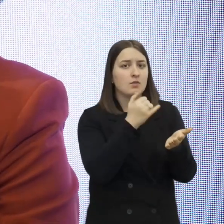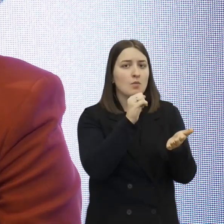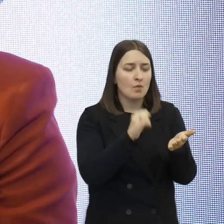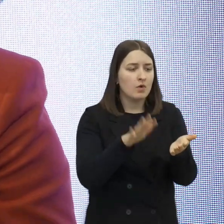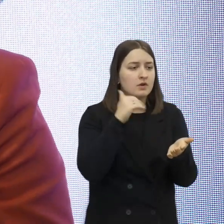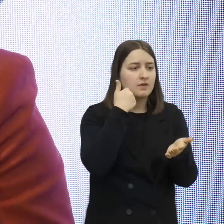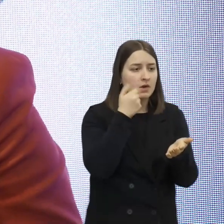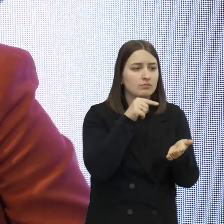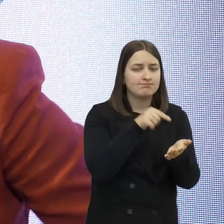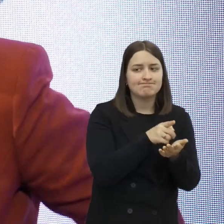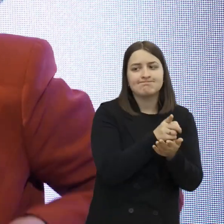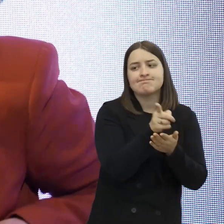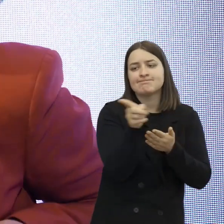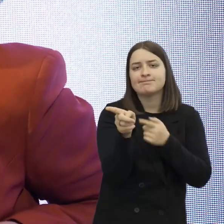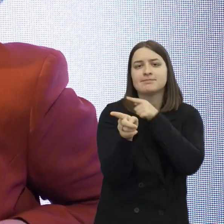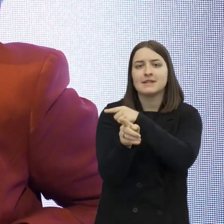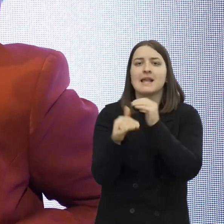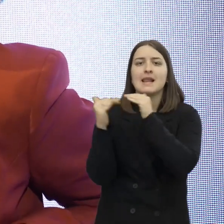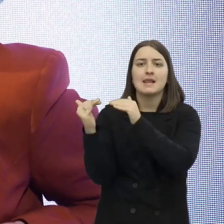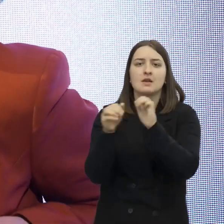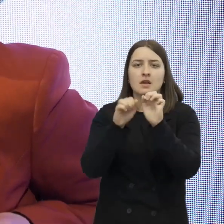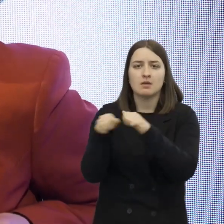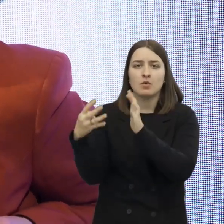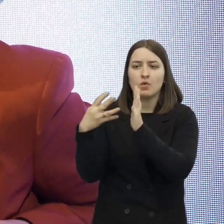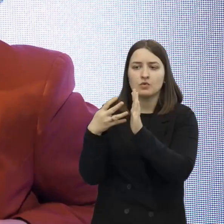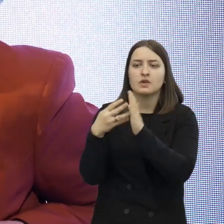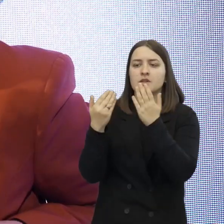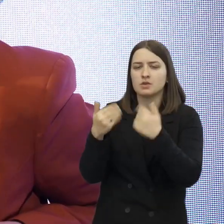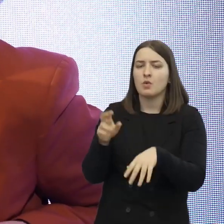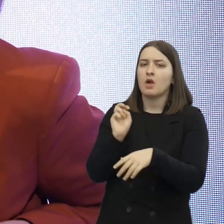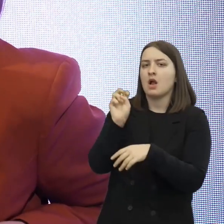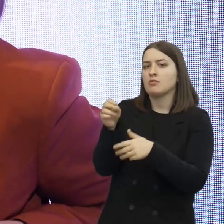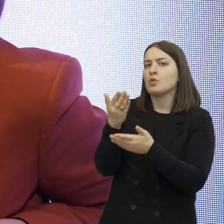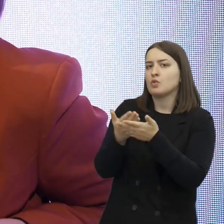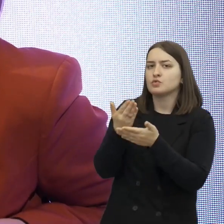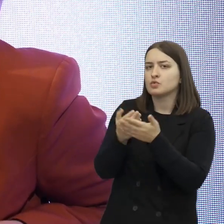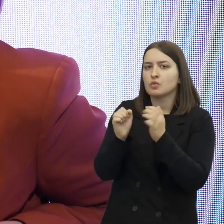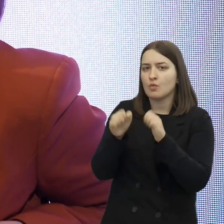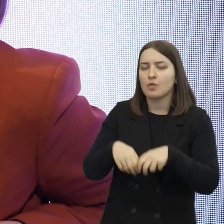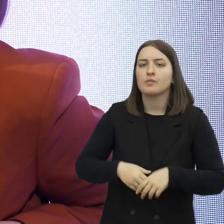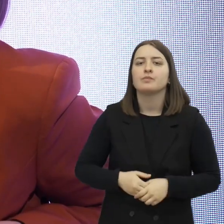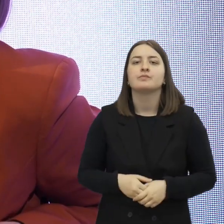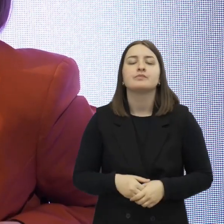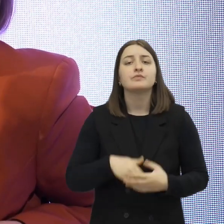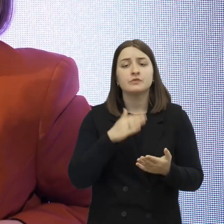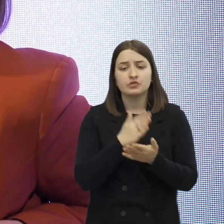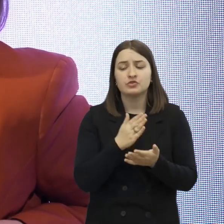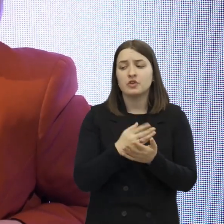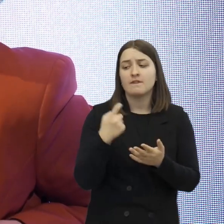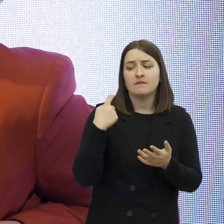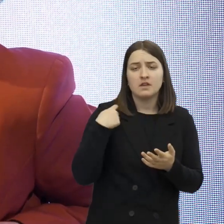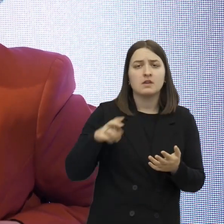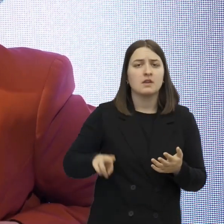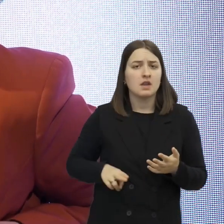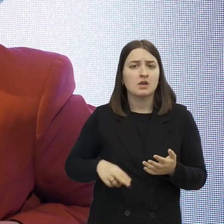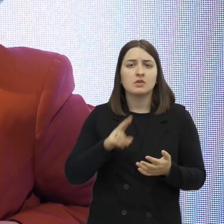galimybių kontrolieriaus tarnybą, kur galėtų pasikonsultuoti. Matome taip pat ir darbdavių, kurie aktyviai stengiasi